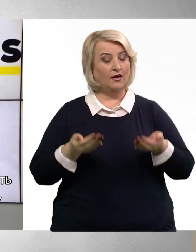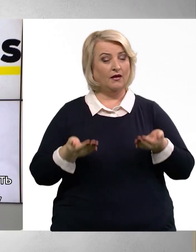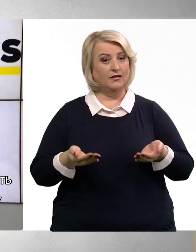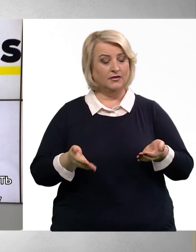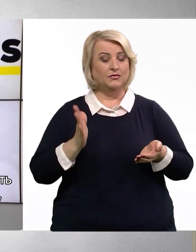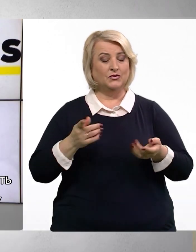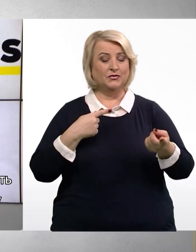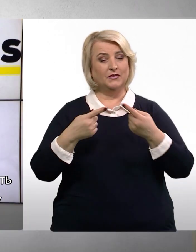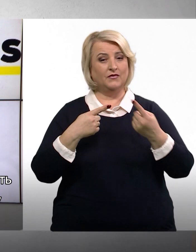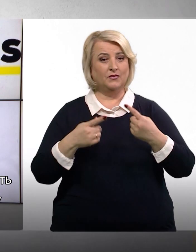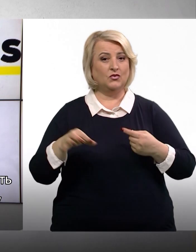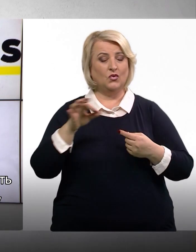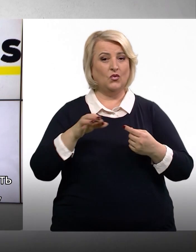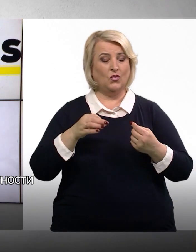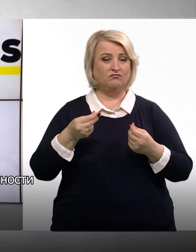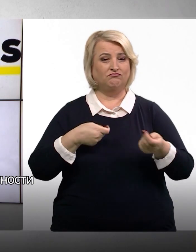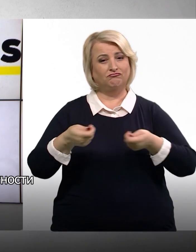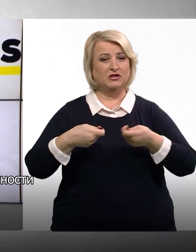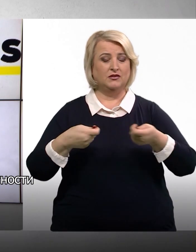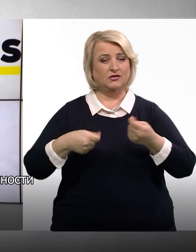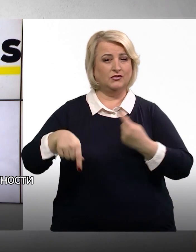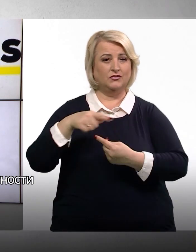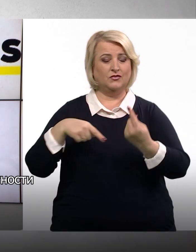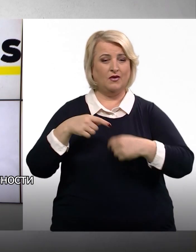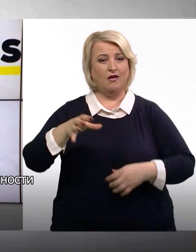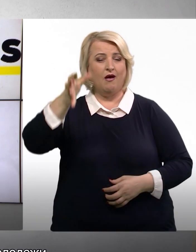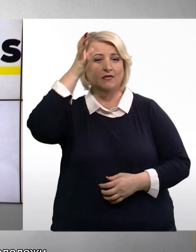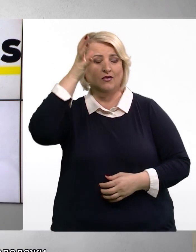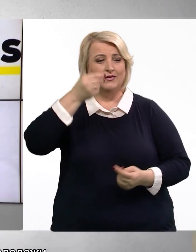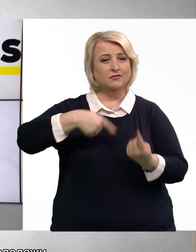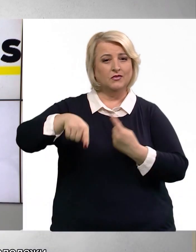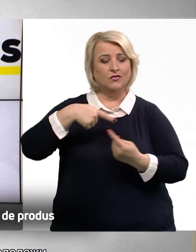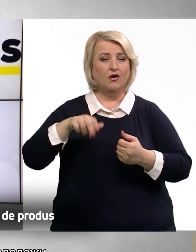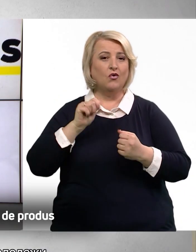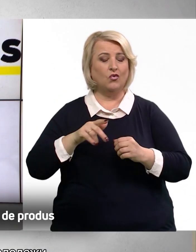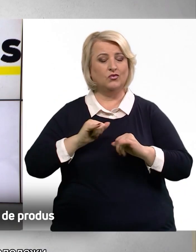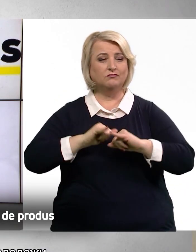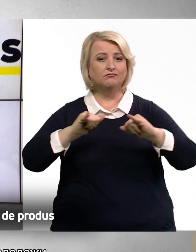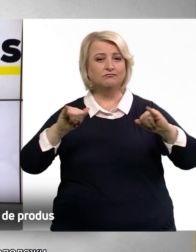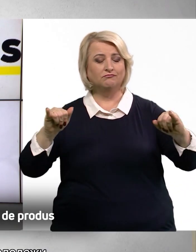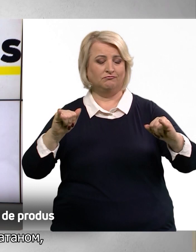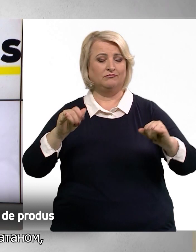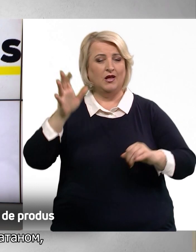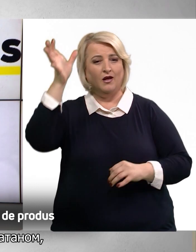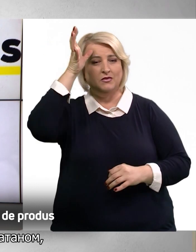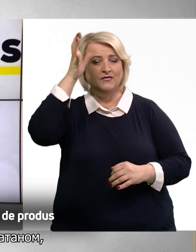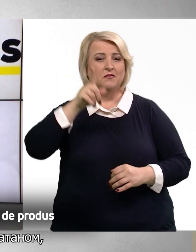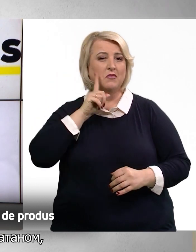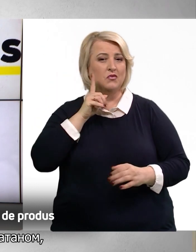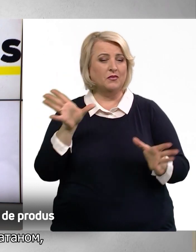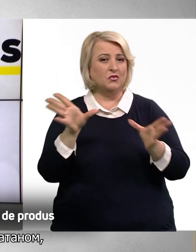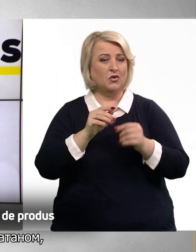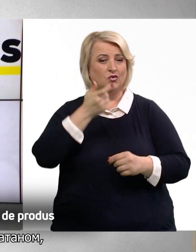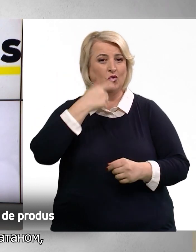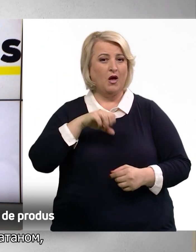Astăzi vom vorbi despre antreprenoriat, educația antreprenorială și cum evoluează educația tinerilor împreună cu